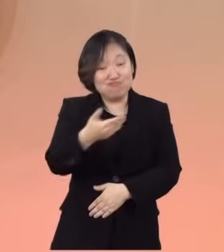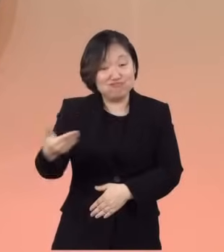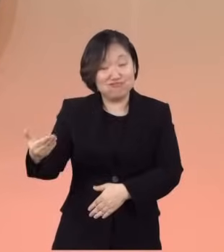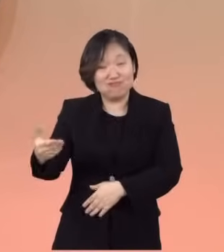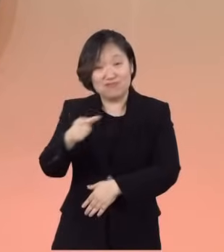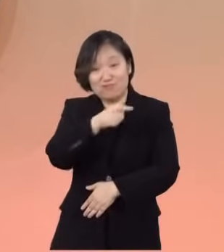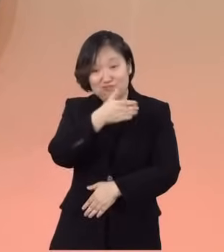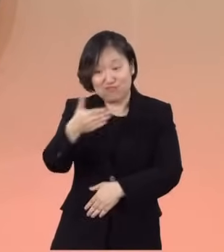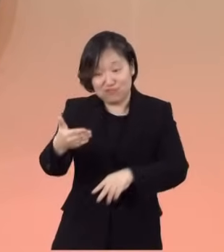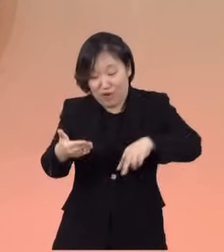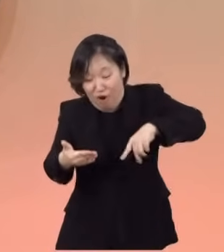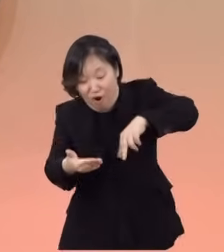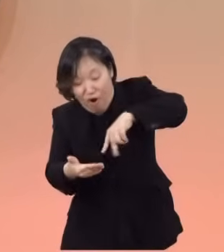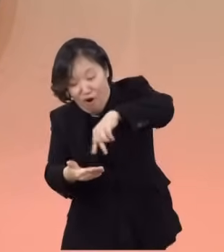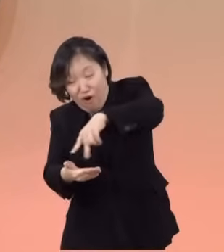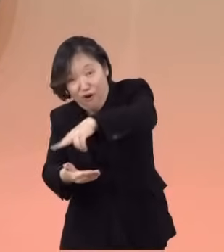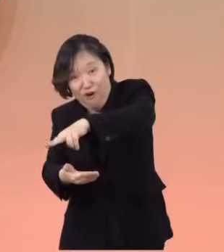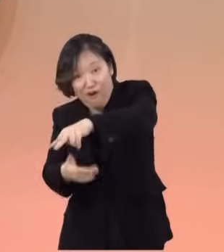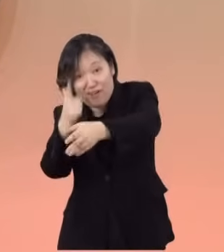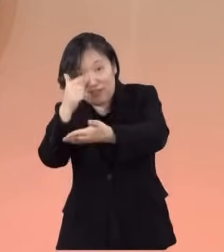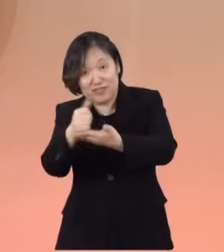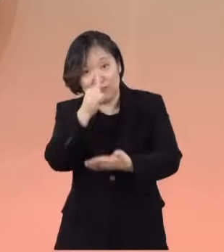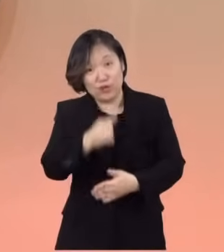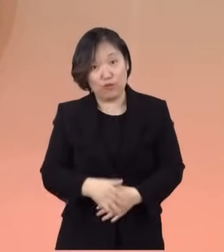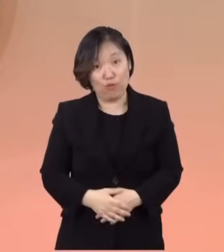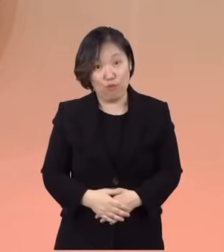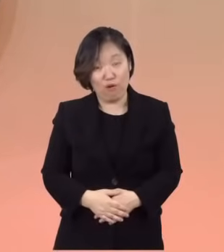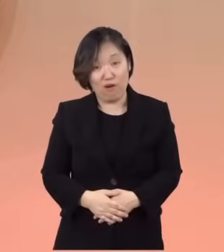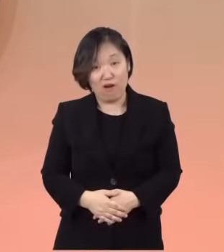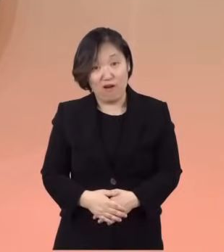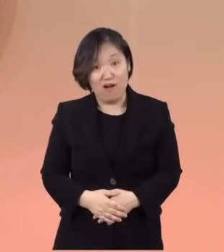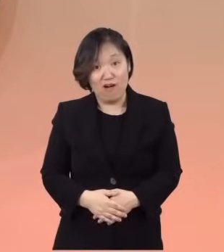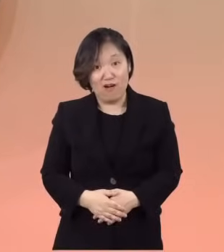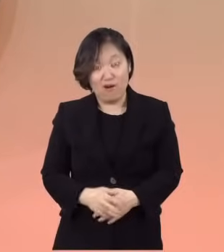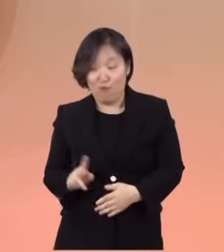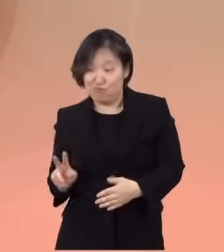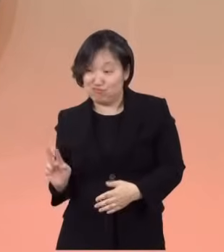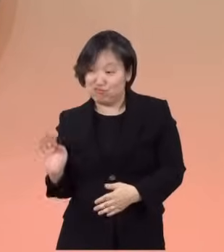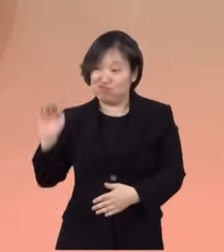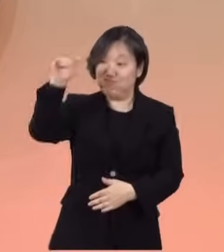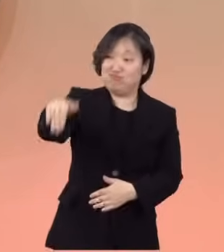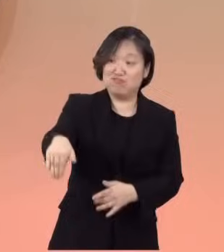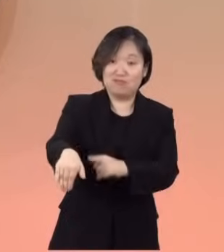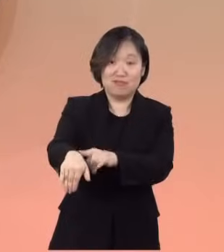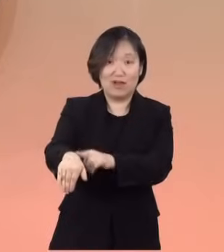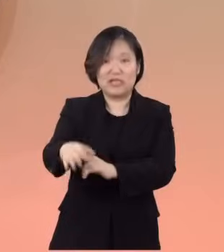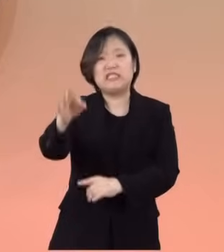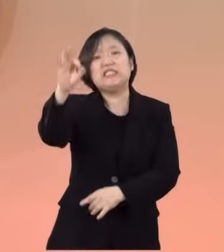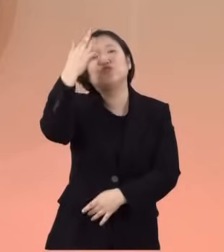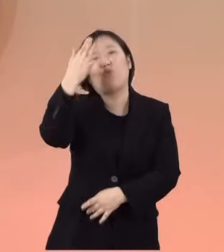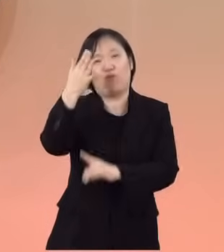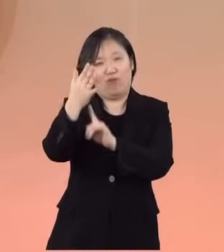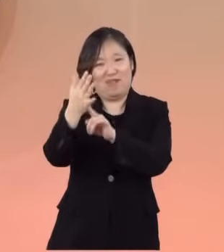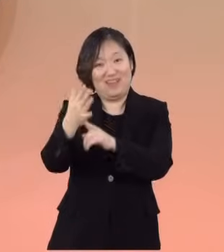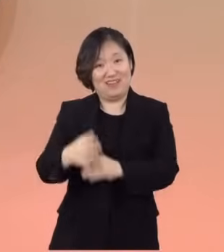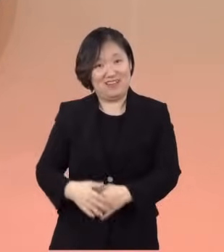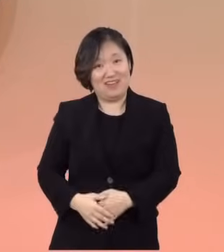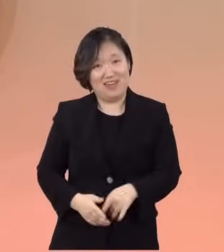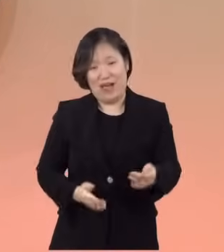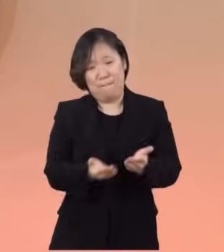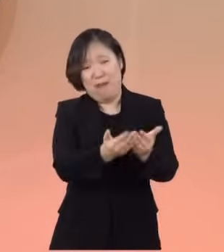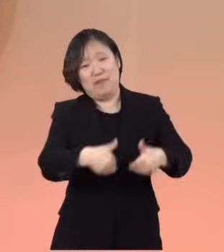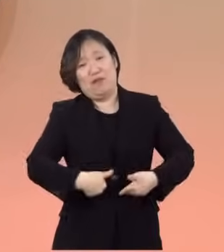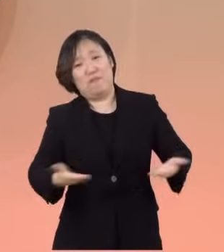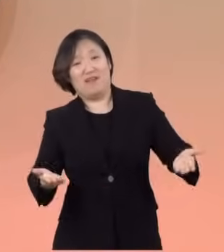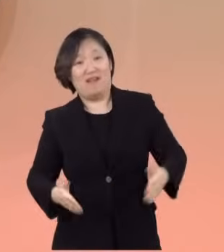둥둥 떠서 물 위를 걸어가시는 분도 있었고 어떤 분은 이미 휙하고 날아가서